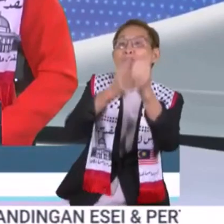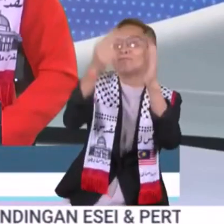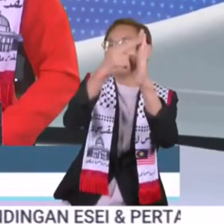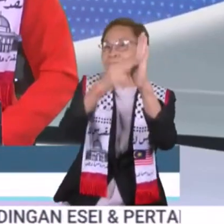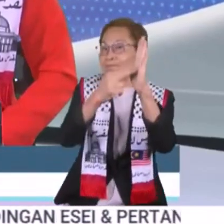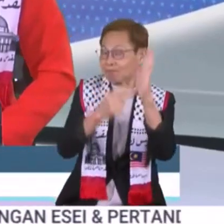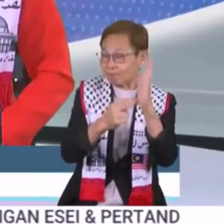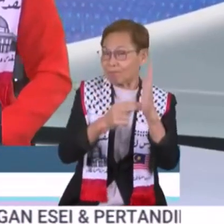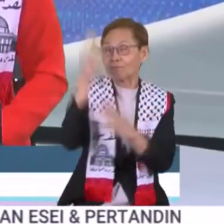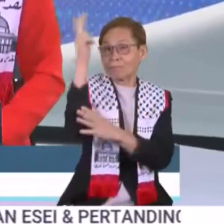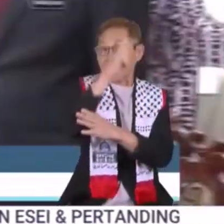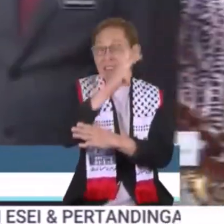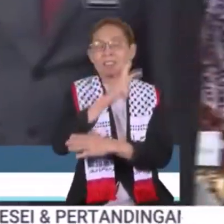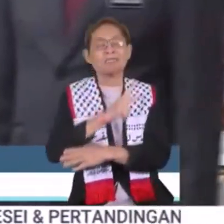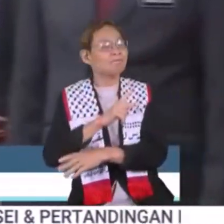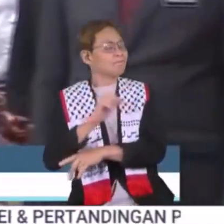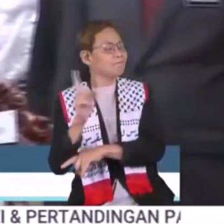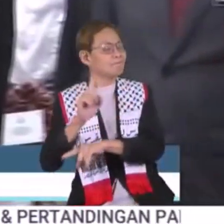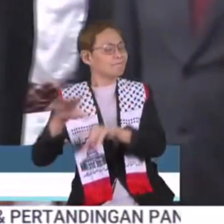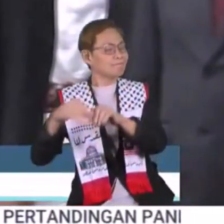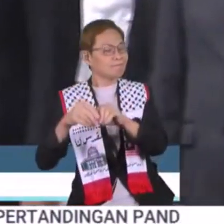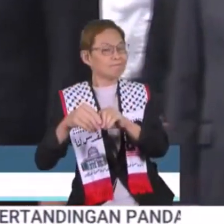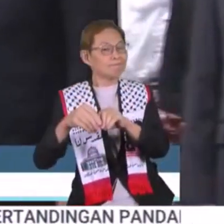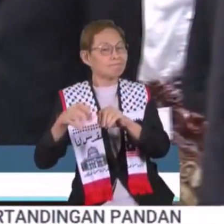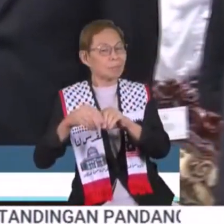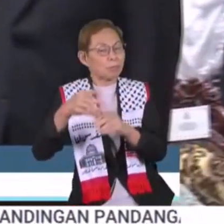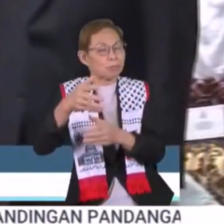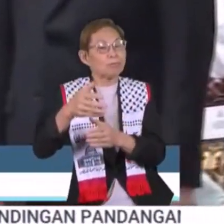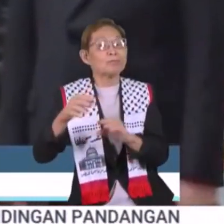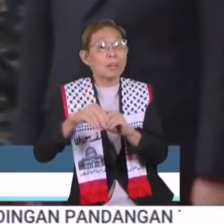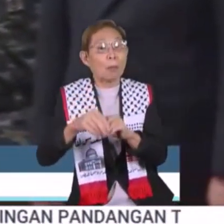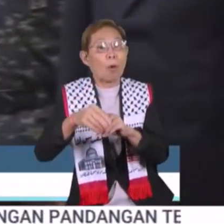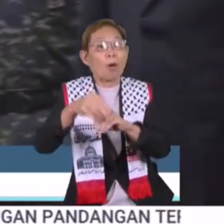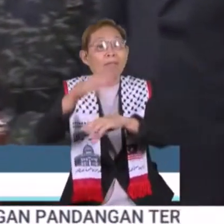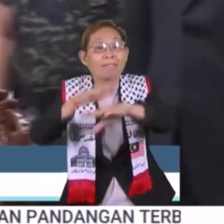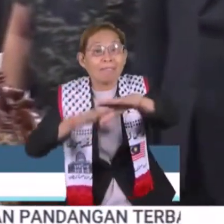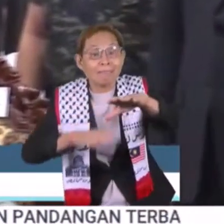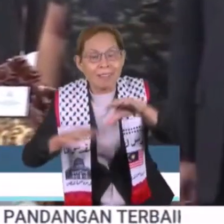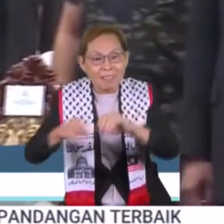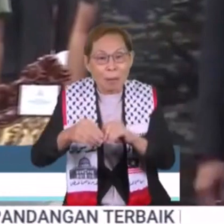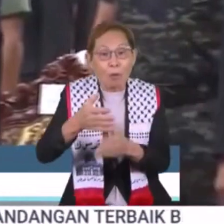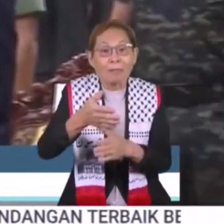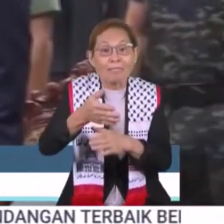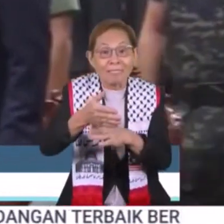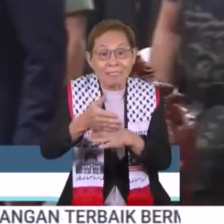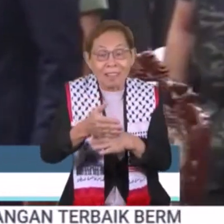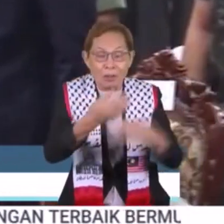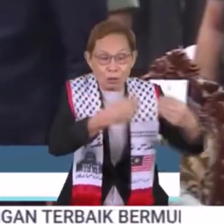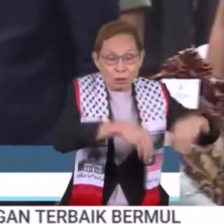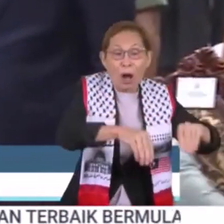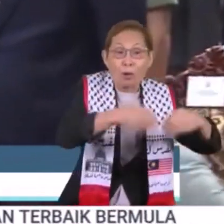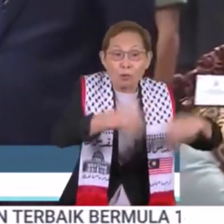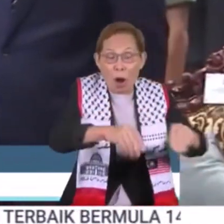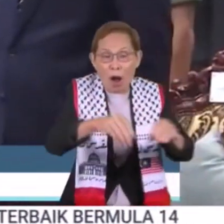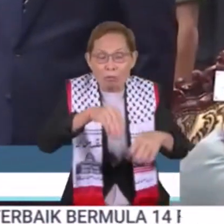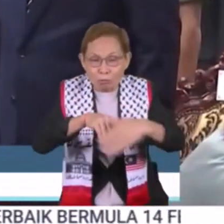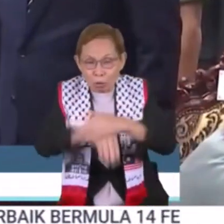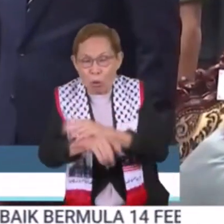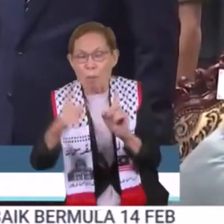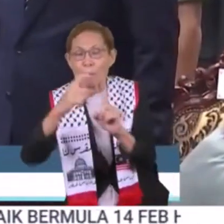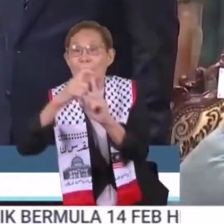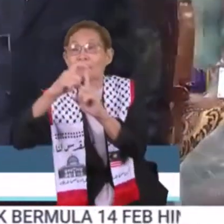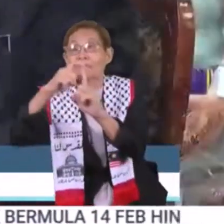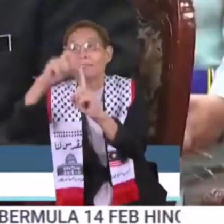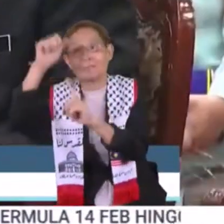undang-undang kerajaan katanya tidak campur tangan dalam proses siasatan berhubung isu penjualan stoking tenttera kalimah